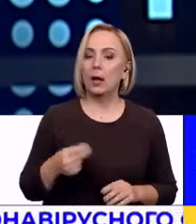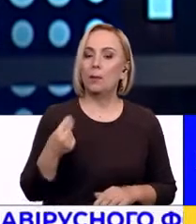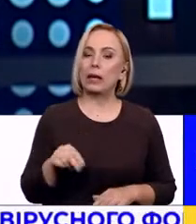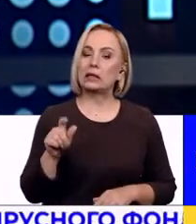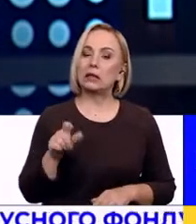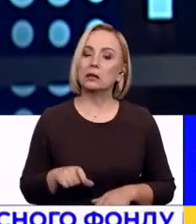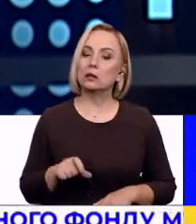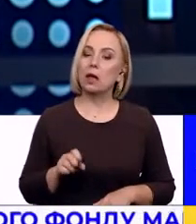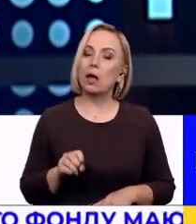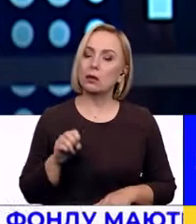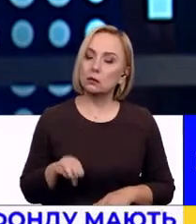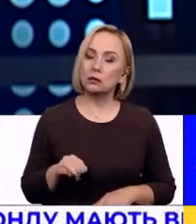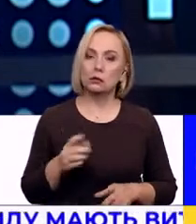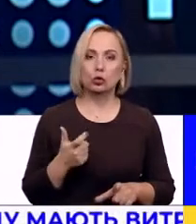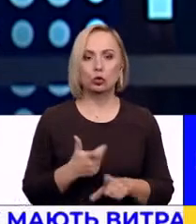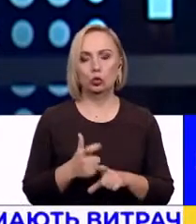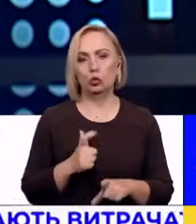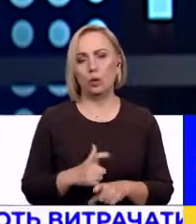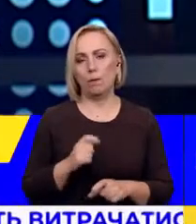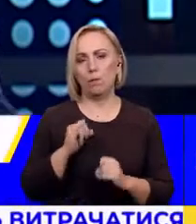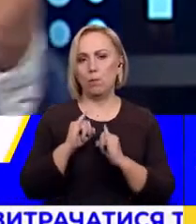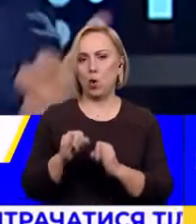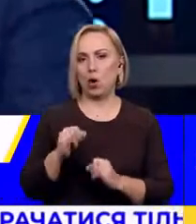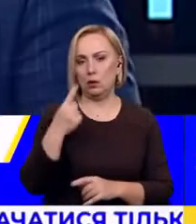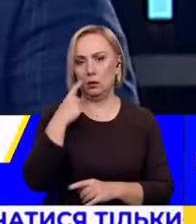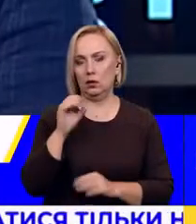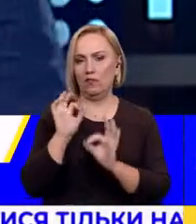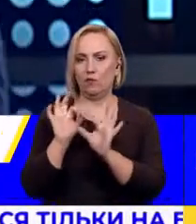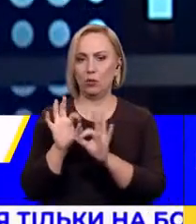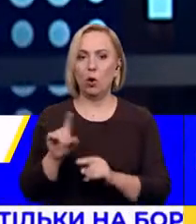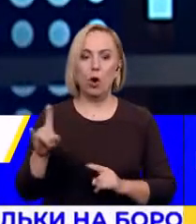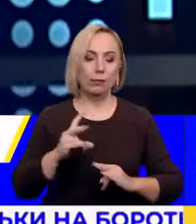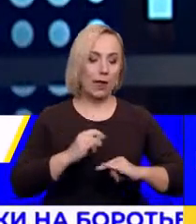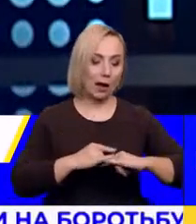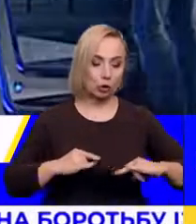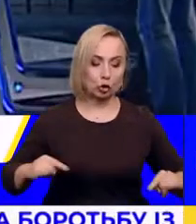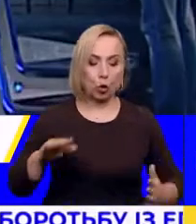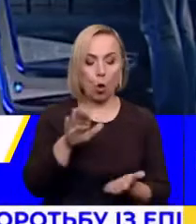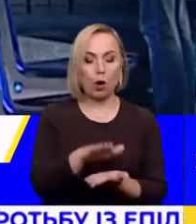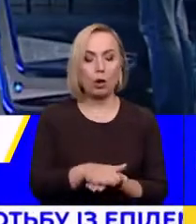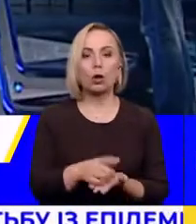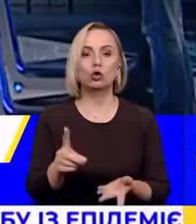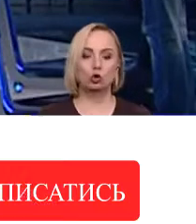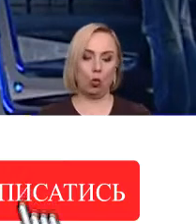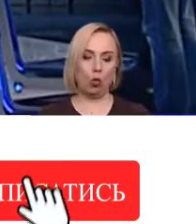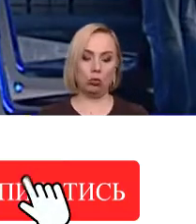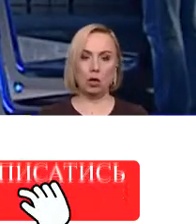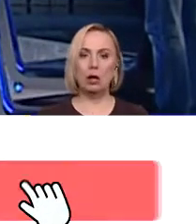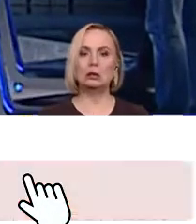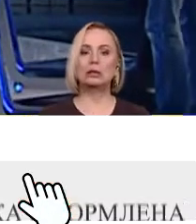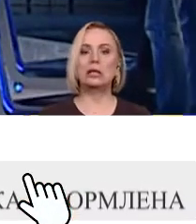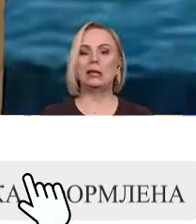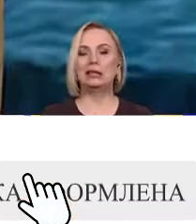Президент дуже погано поінформований. У нього на столі те, що він зараз проговорює, він говорить про те, що йому дали на стіл